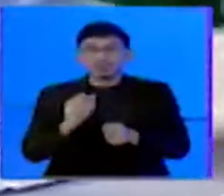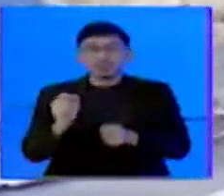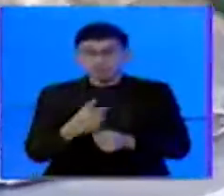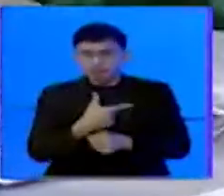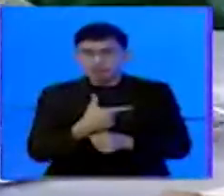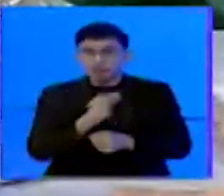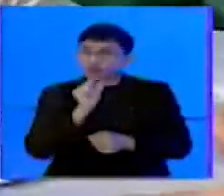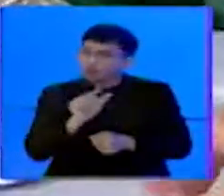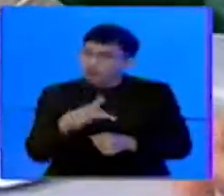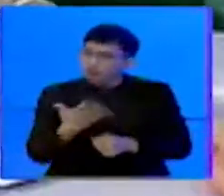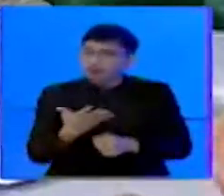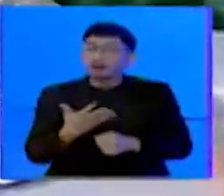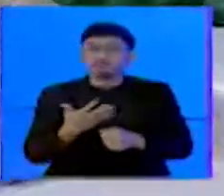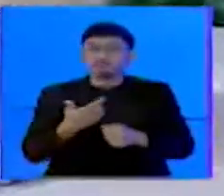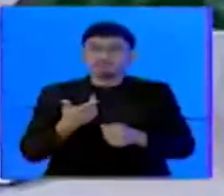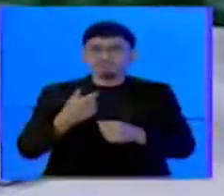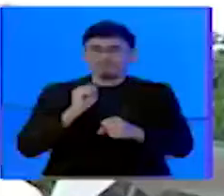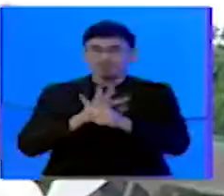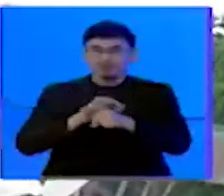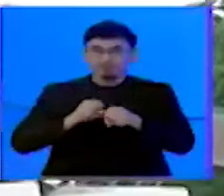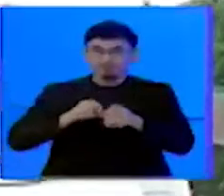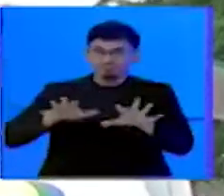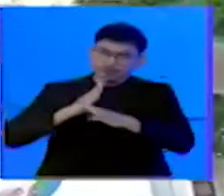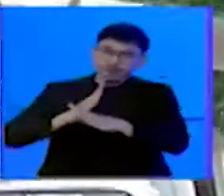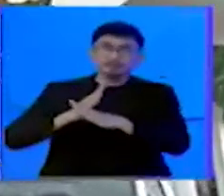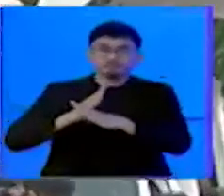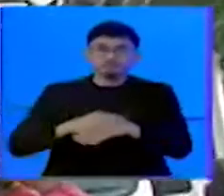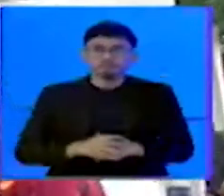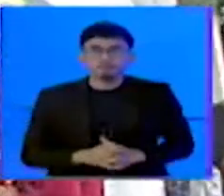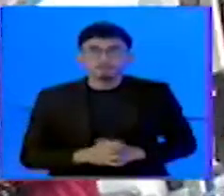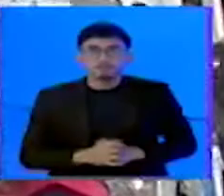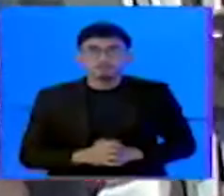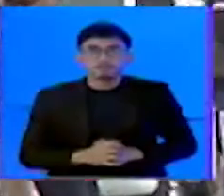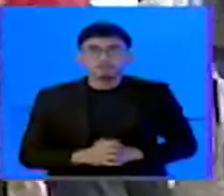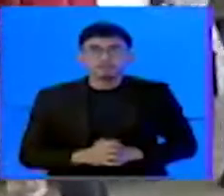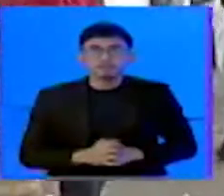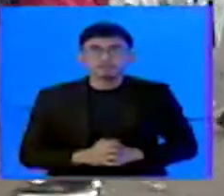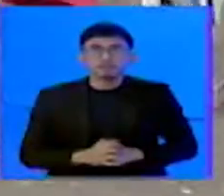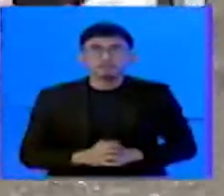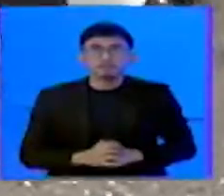memastikan laju penyebaran COVID-19 dapat ditahan. Tim Liputan iNews melaporkan.